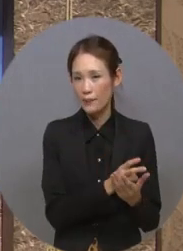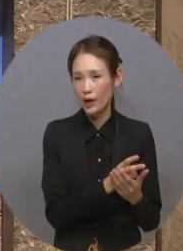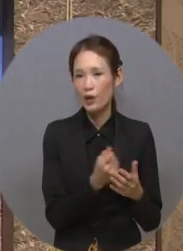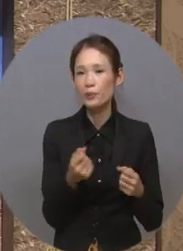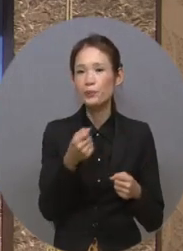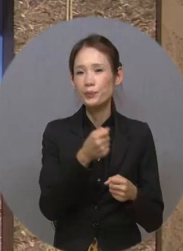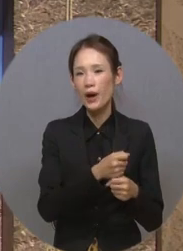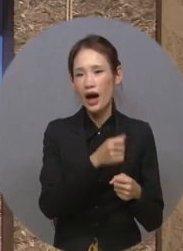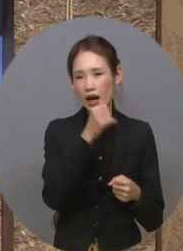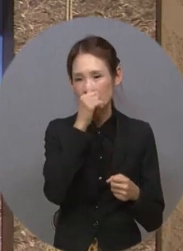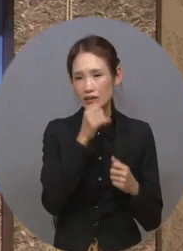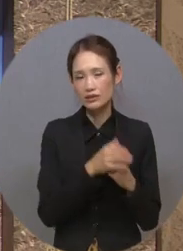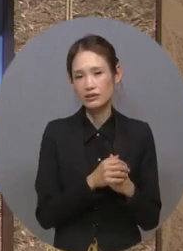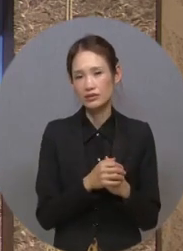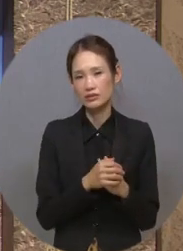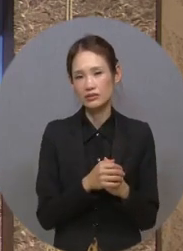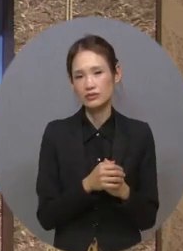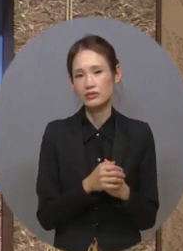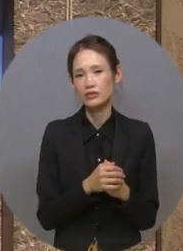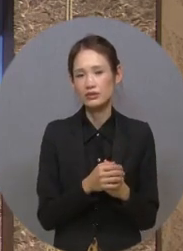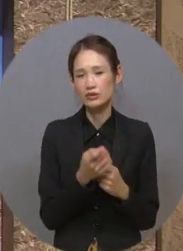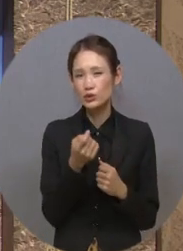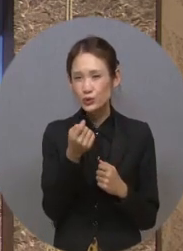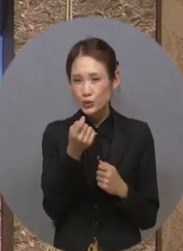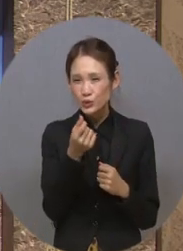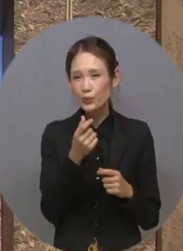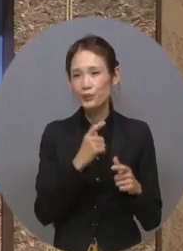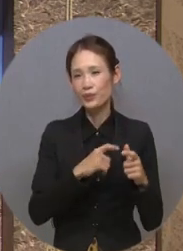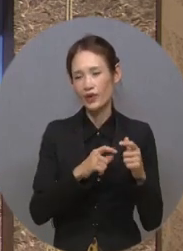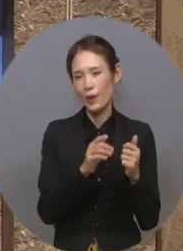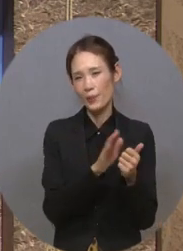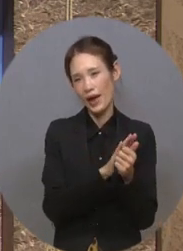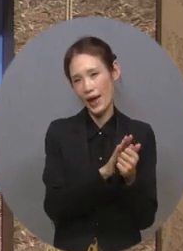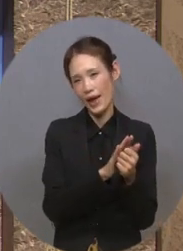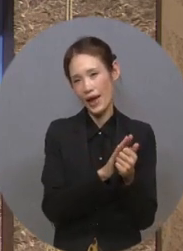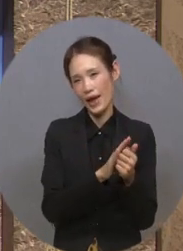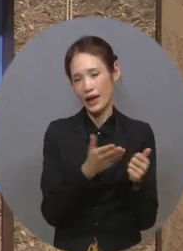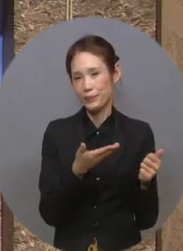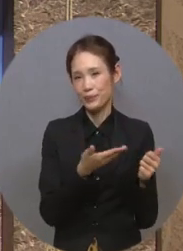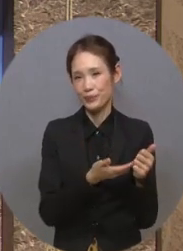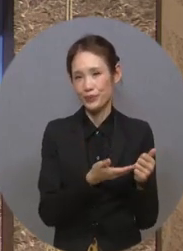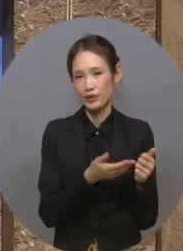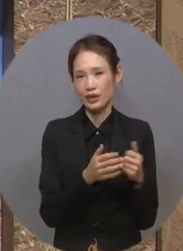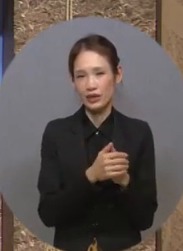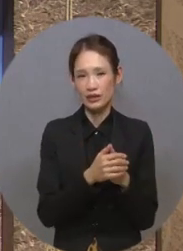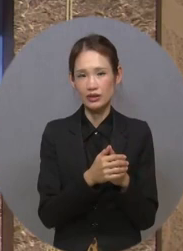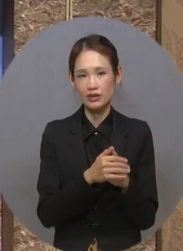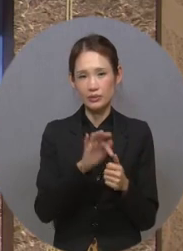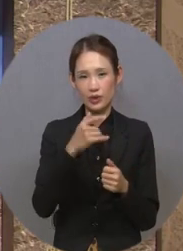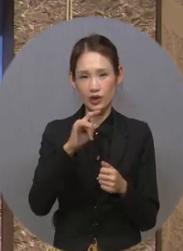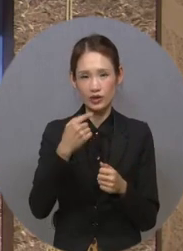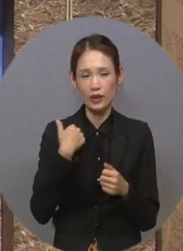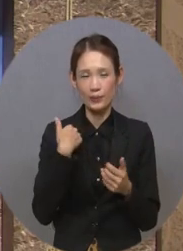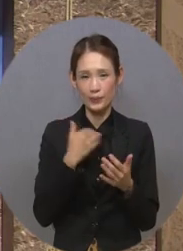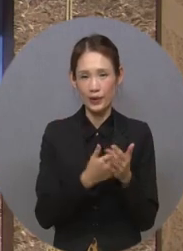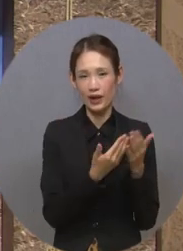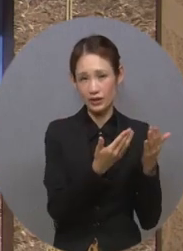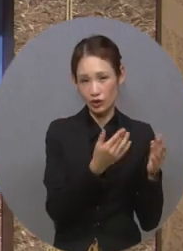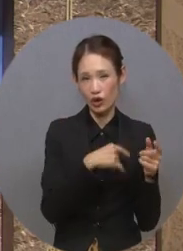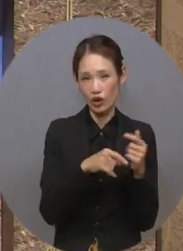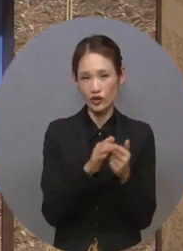있지만 우리 시가 그래도 조금 좀 더 베풀어서 네. 면허증을 반납을 하면 좀 더